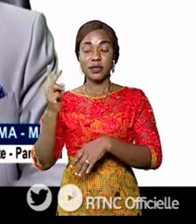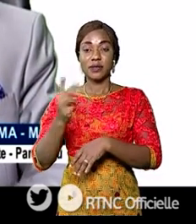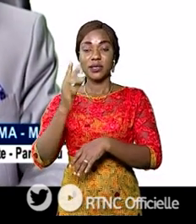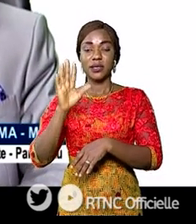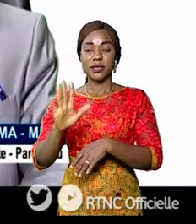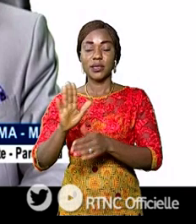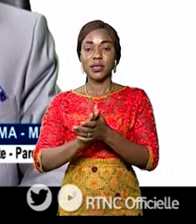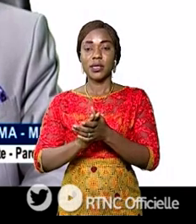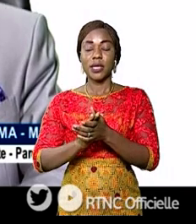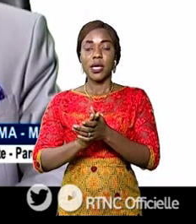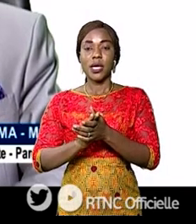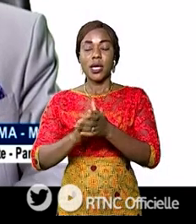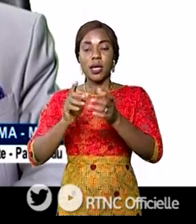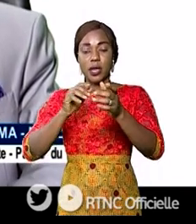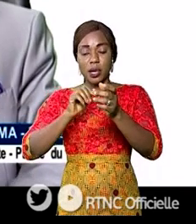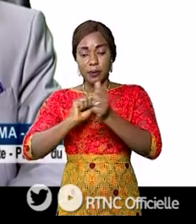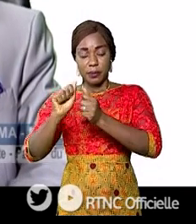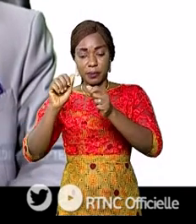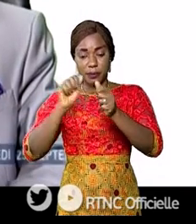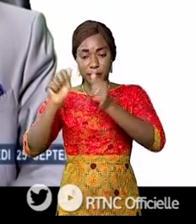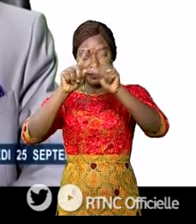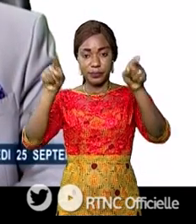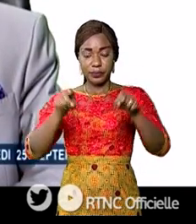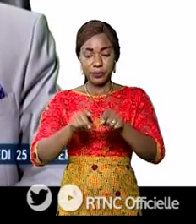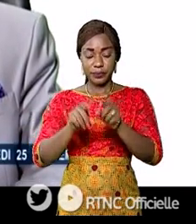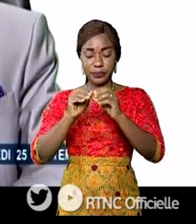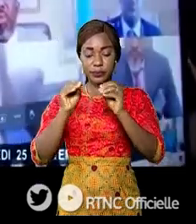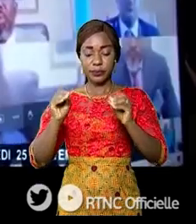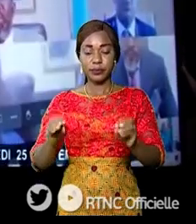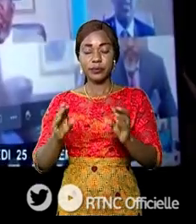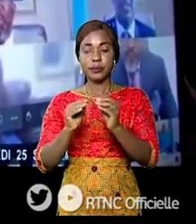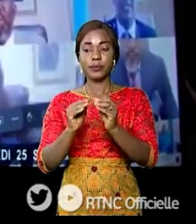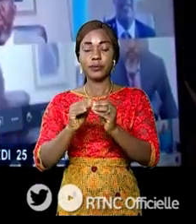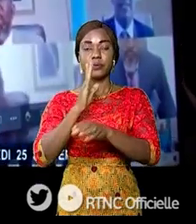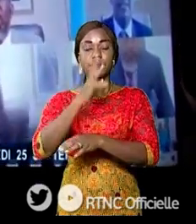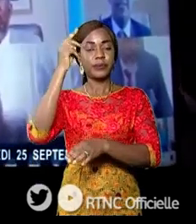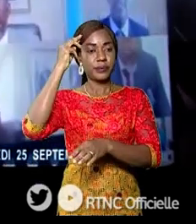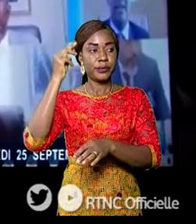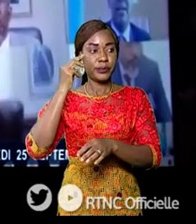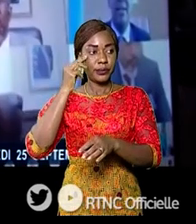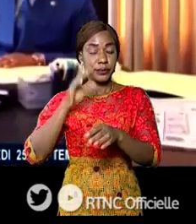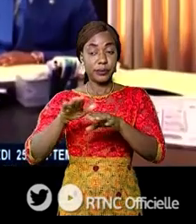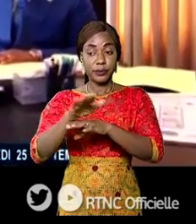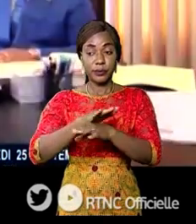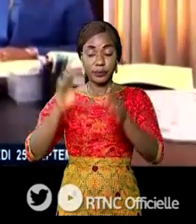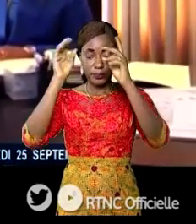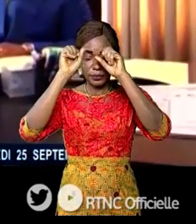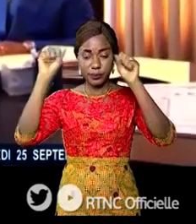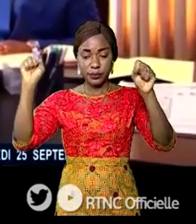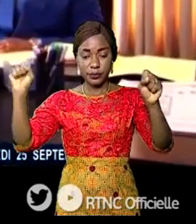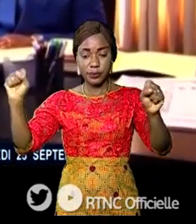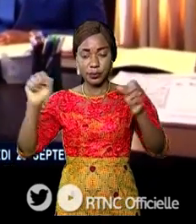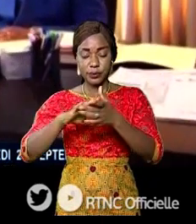s'est tenue par vidéoconférence la 50e réunion du Conseil des ministres sous la présidence de son